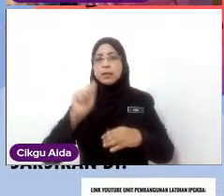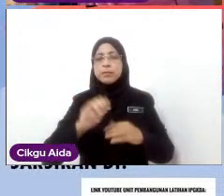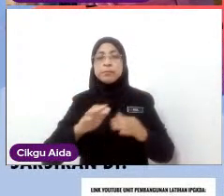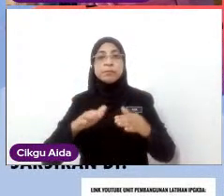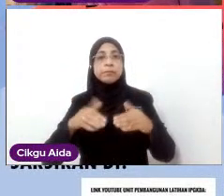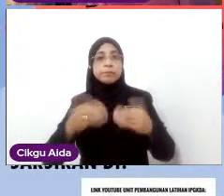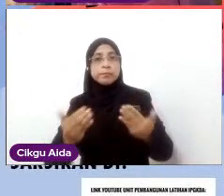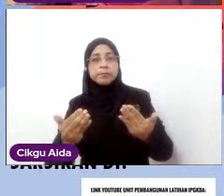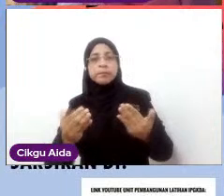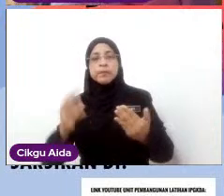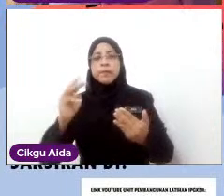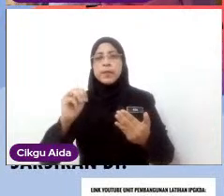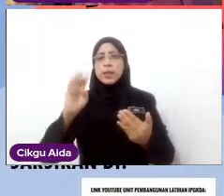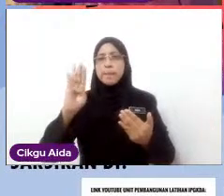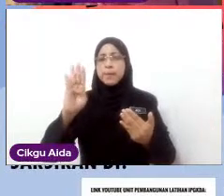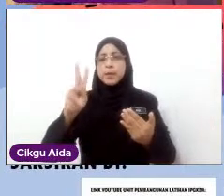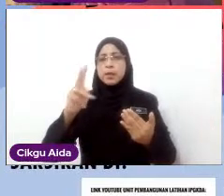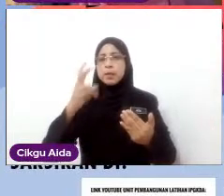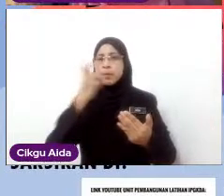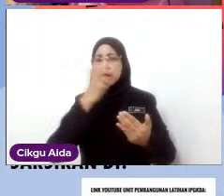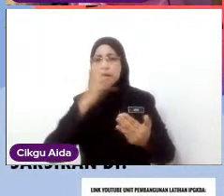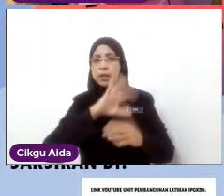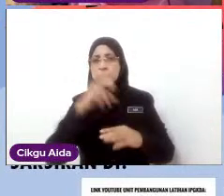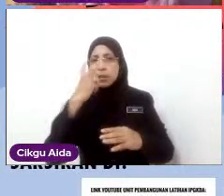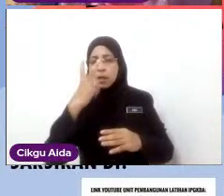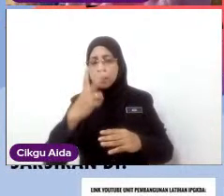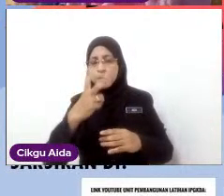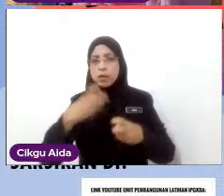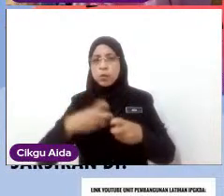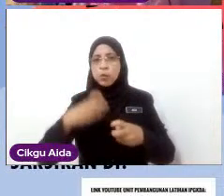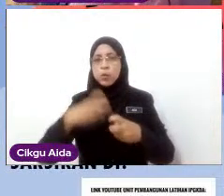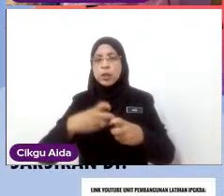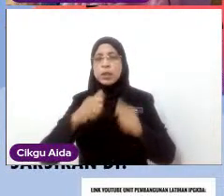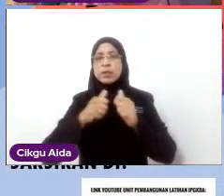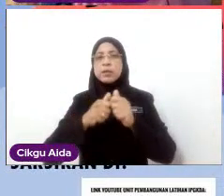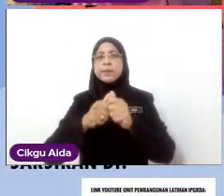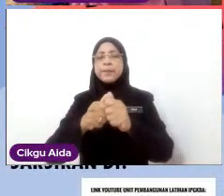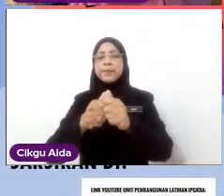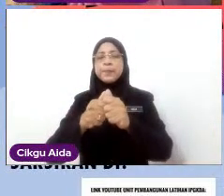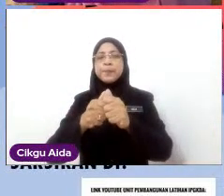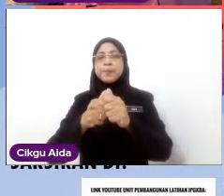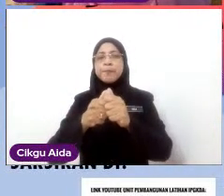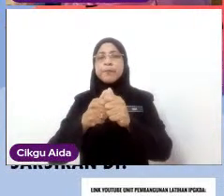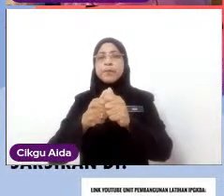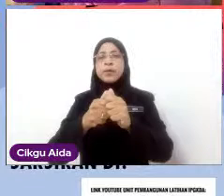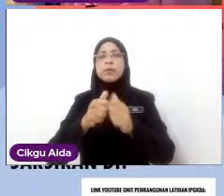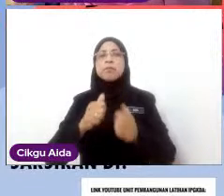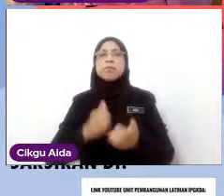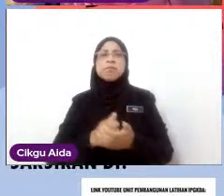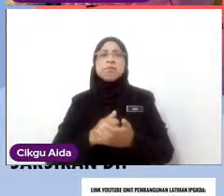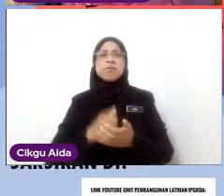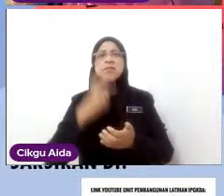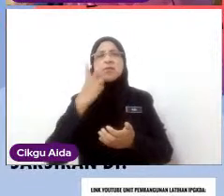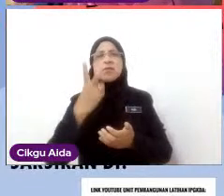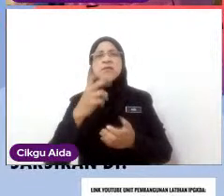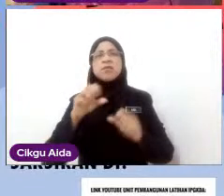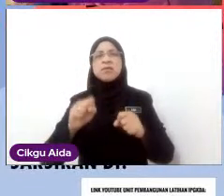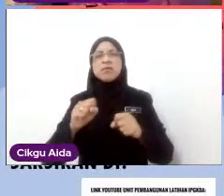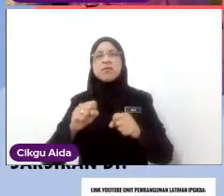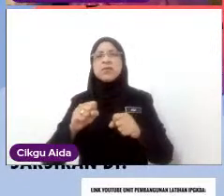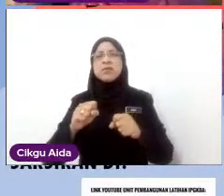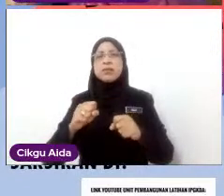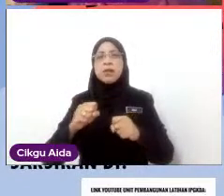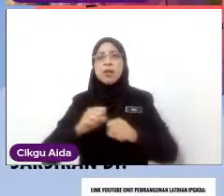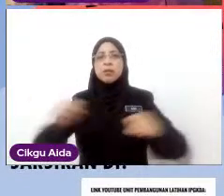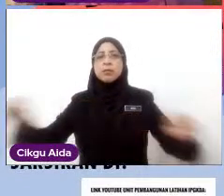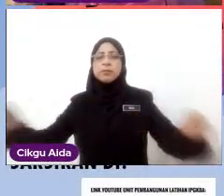masalah dia, MBK penglihatan yang tak nampak langsung ni, dia susah nak ikut kan kalau kadang-kadang orang ingat, tak nampak ni boleh ke bersenam kan? Boleh